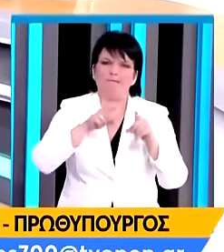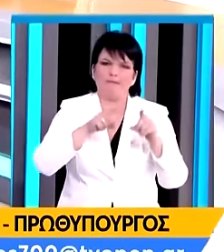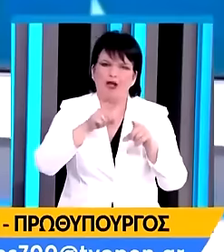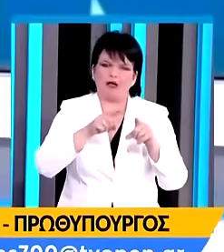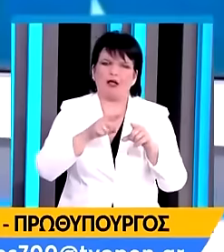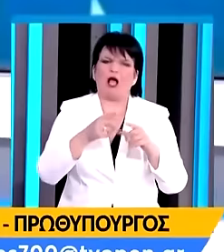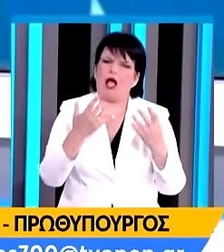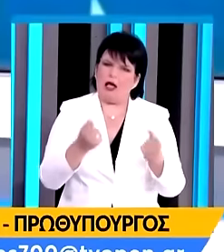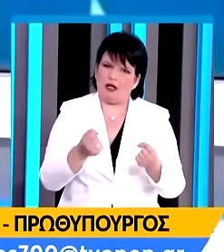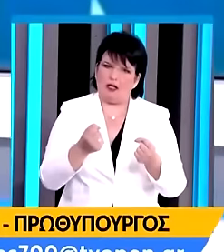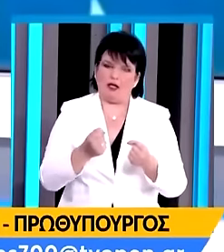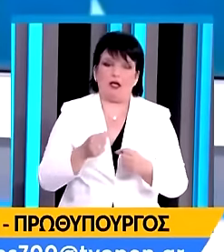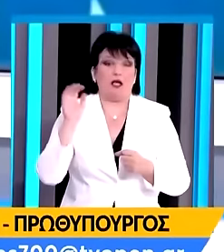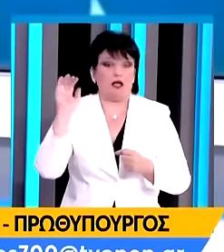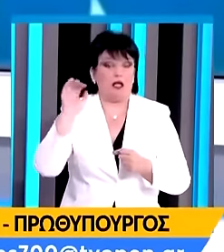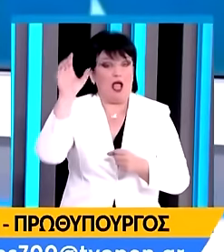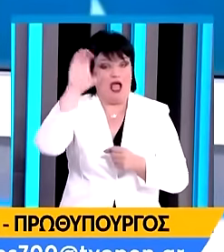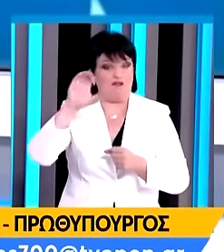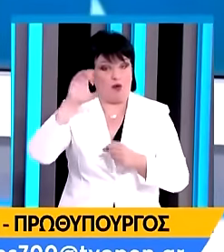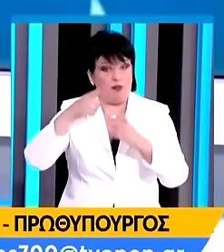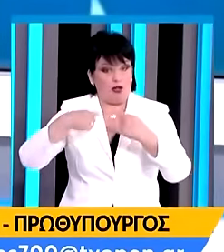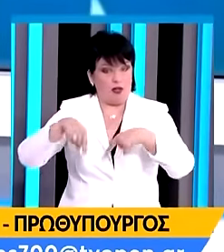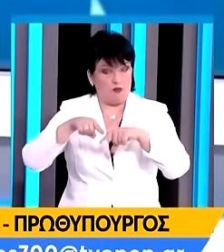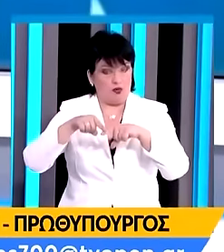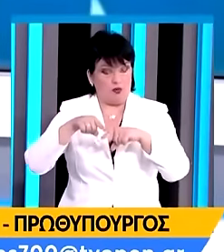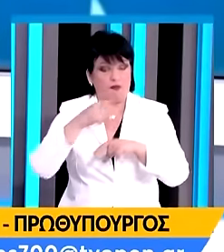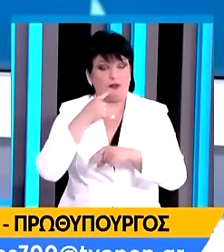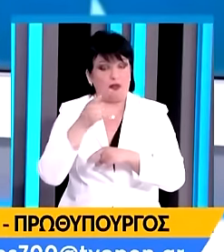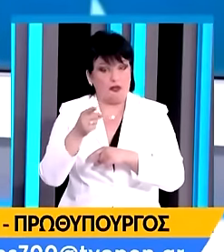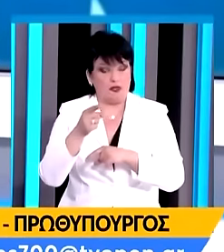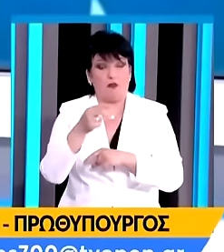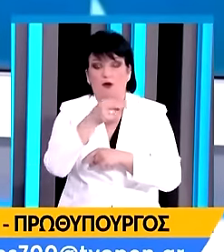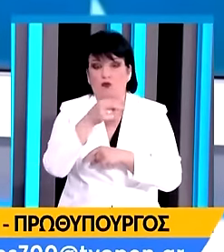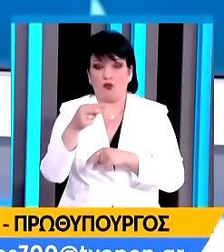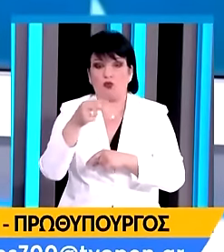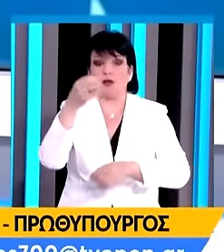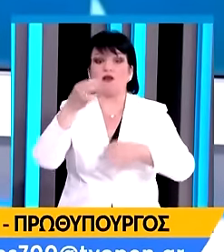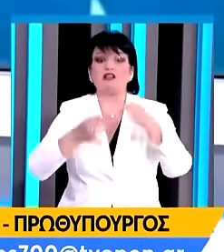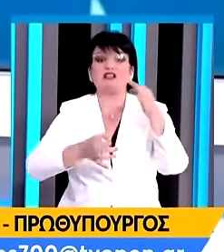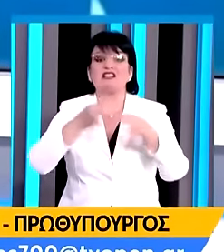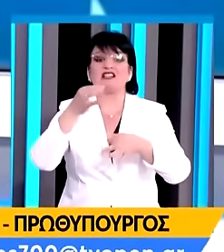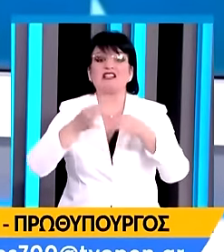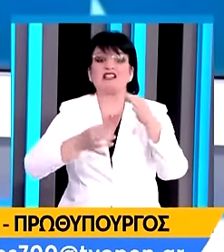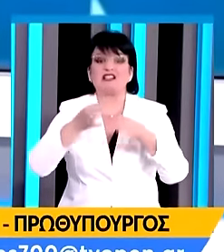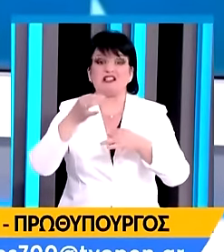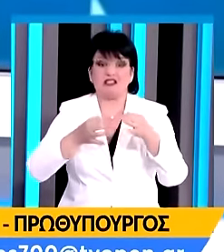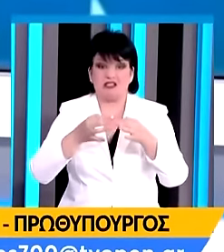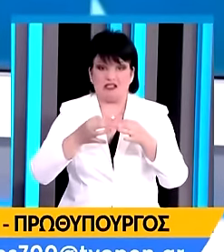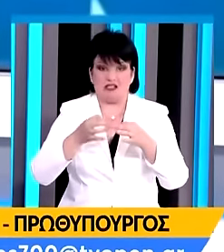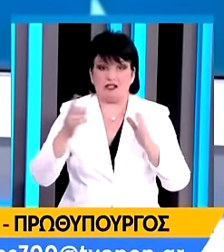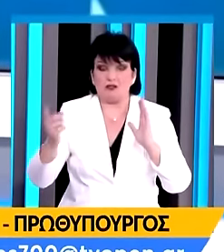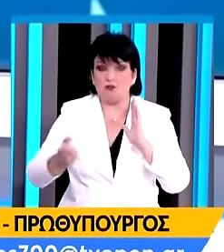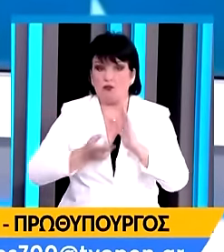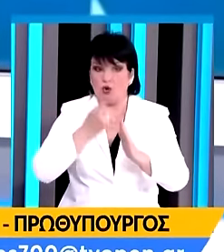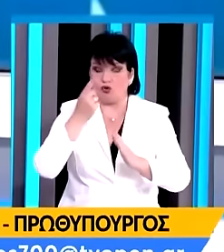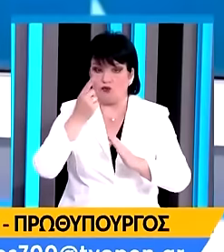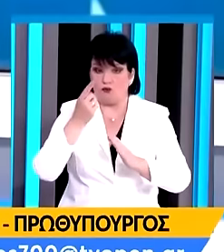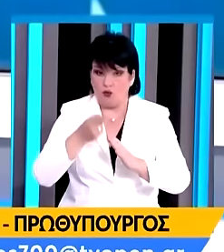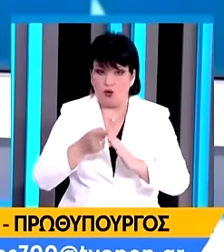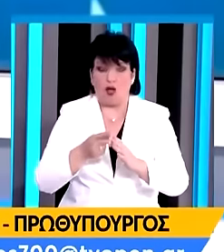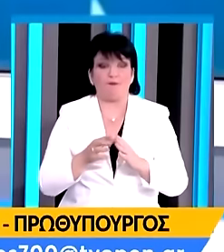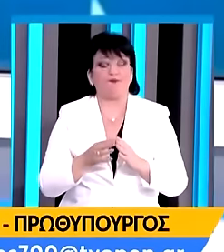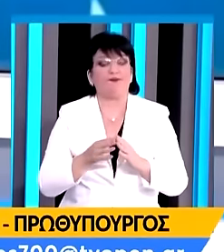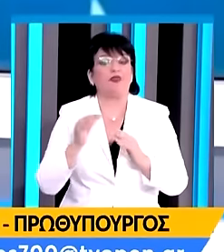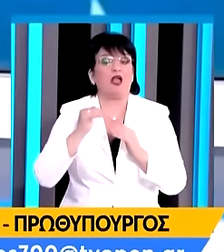προϊόντα, και ζήτησα από την Ευρωπαϊκή Επιτροπή εμφατικά. Είναι κάτι το οποίο συζητείται στο επίπεδο των Υπουργών, για πρώτη φορά αναβαθμίζεται όμως σε